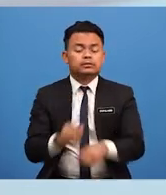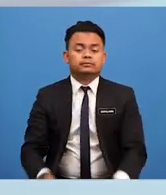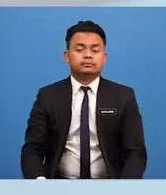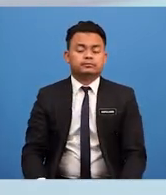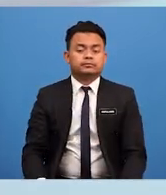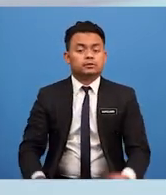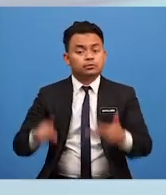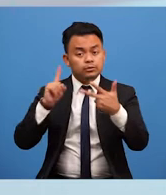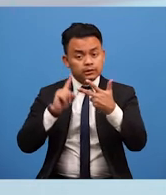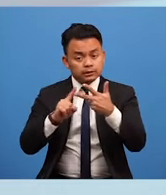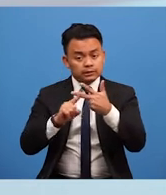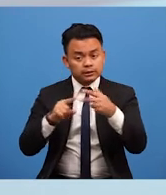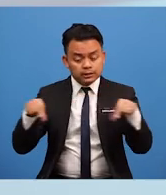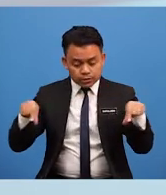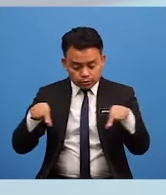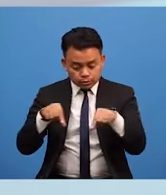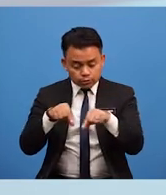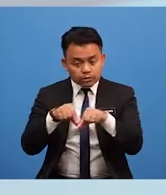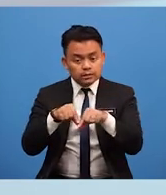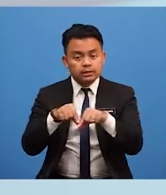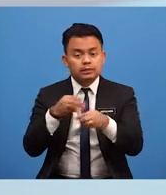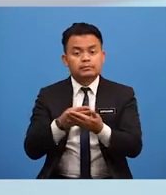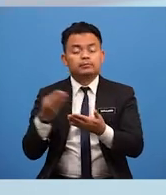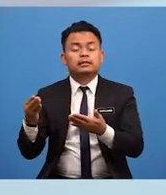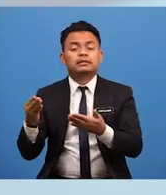bahan pes mengikut formula sukatan.